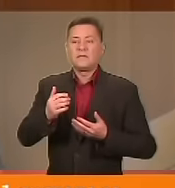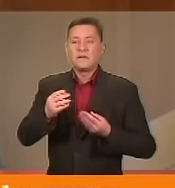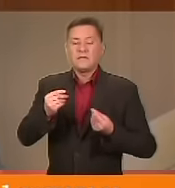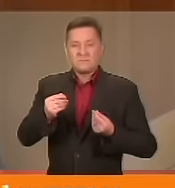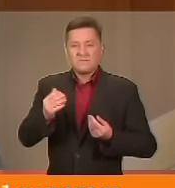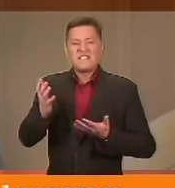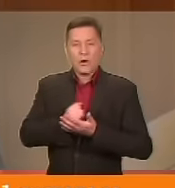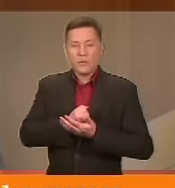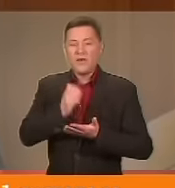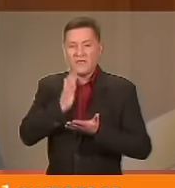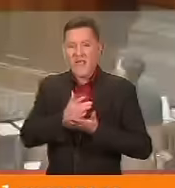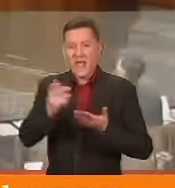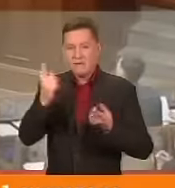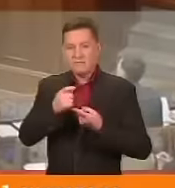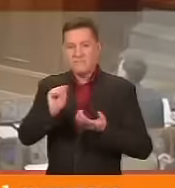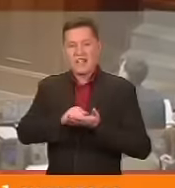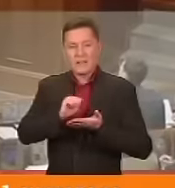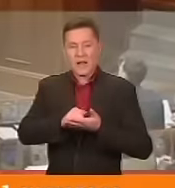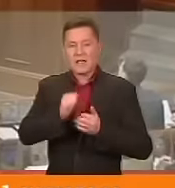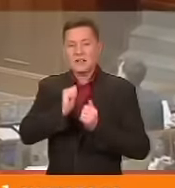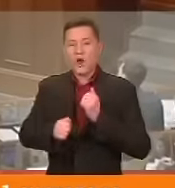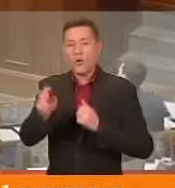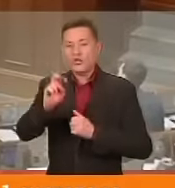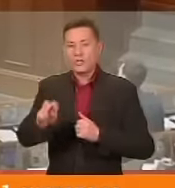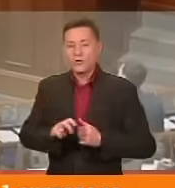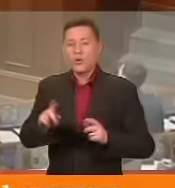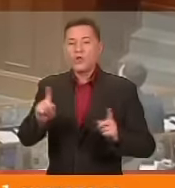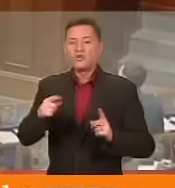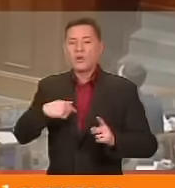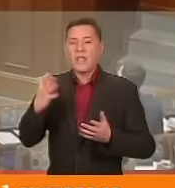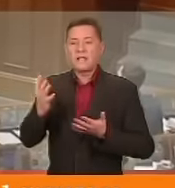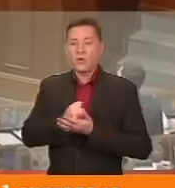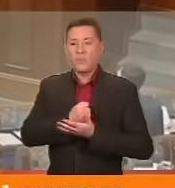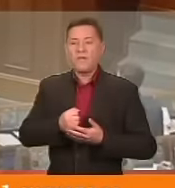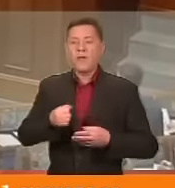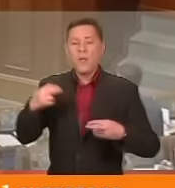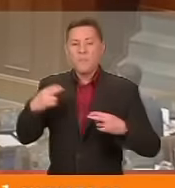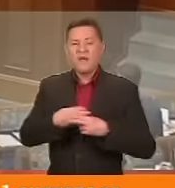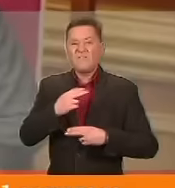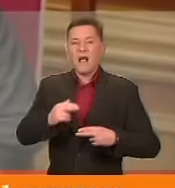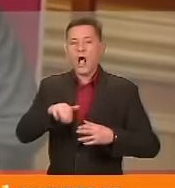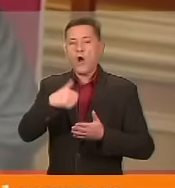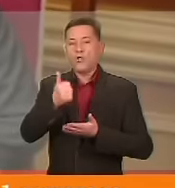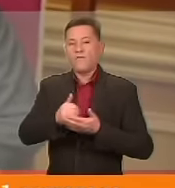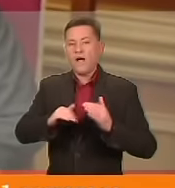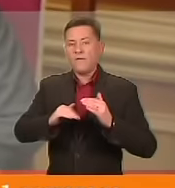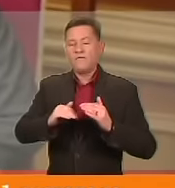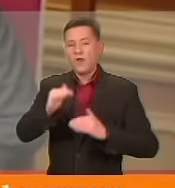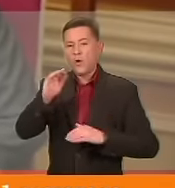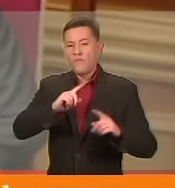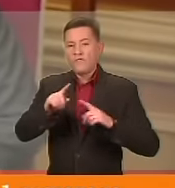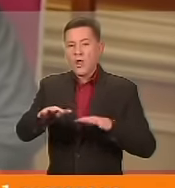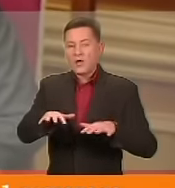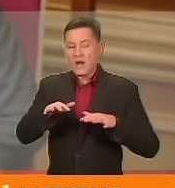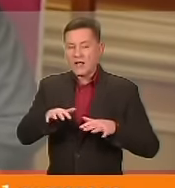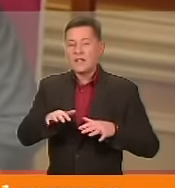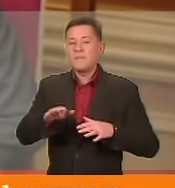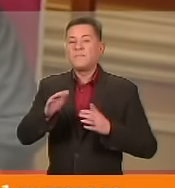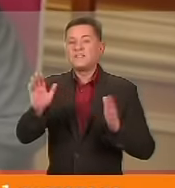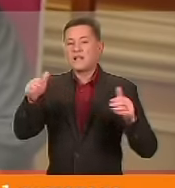долар чи гривню, яку я заробив. За півгодини суцільної сварки її перериває голова Верховної Ради. Андрій Парубій закликав. Чекає